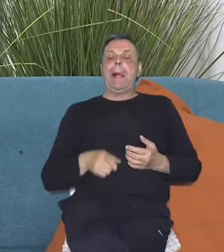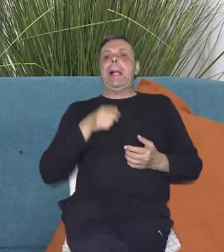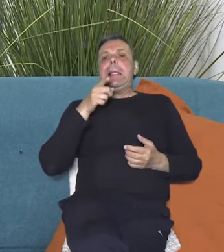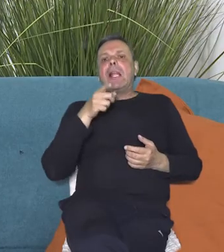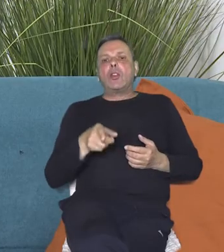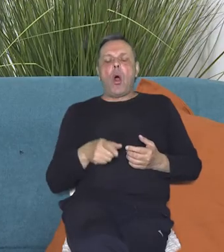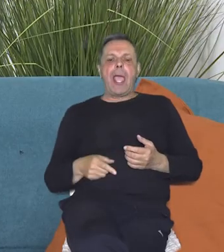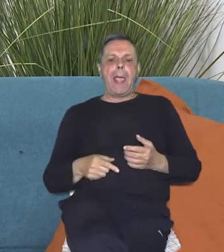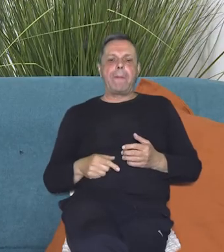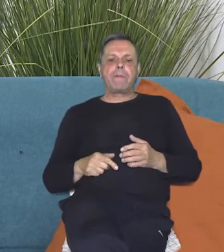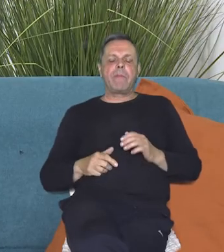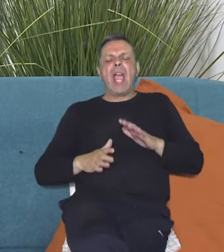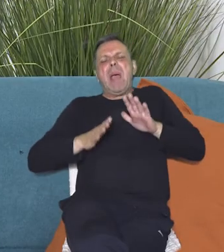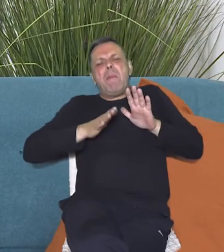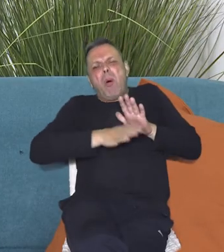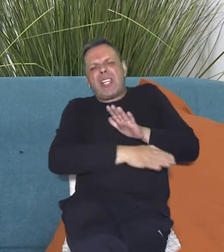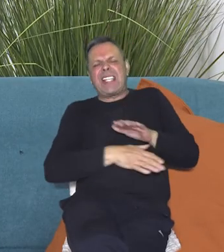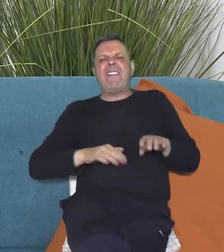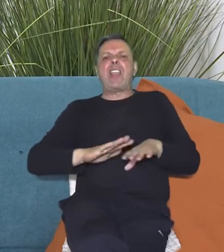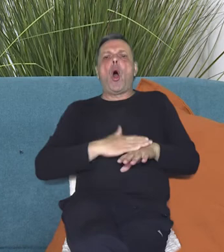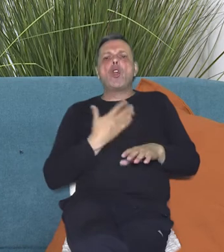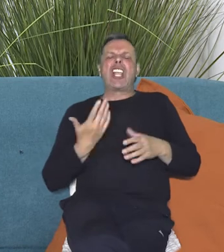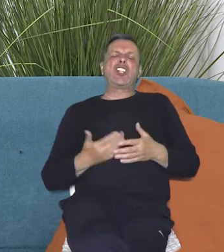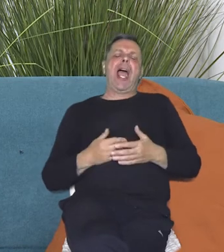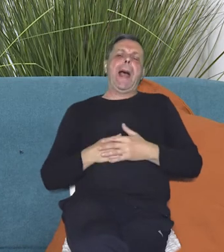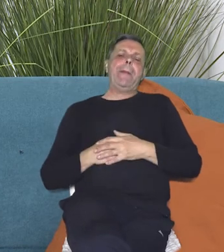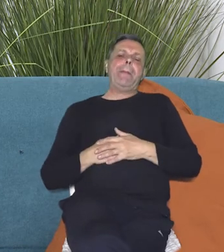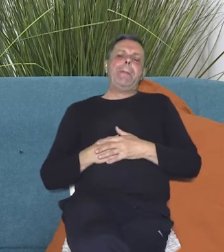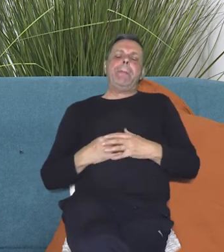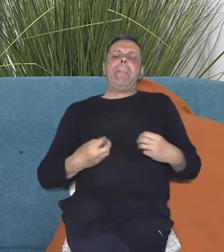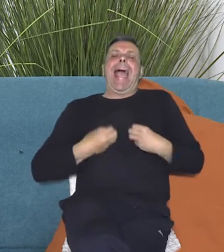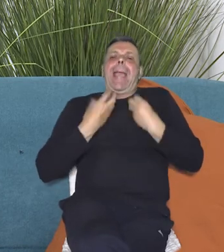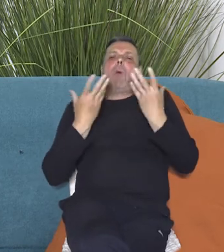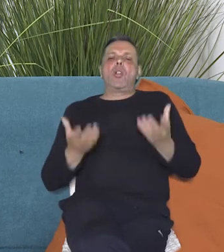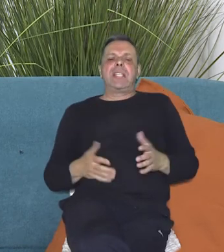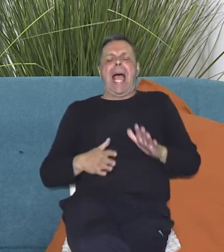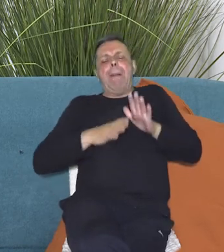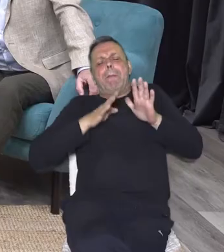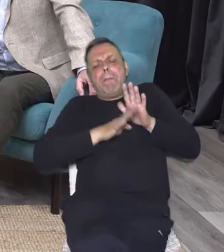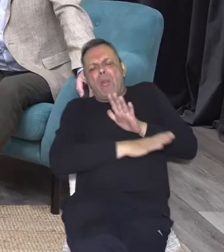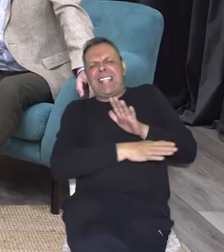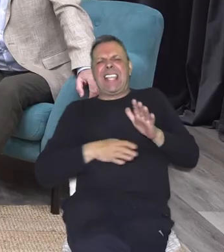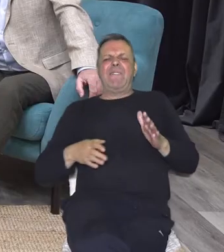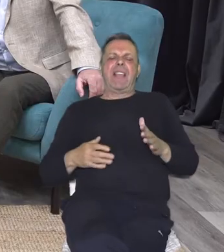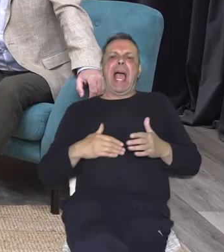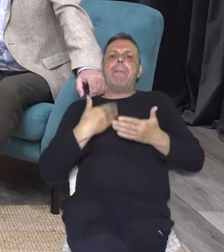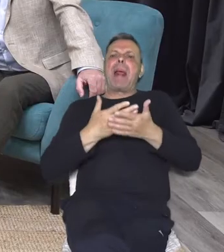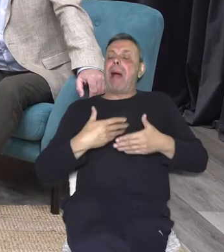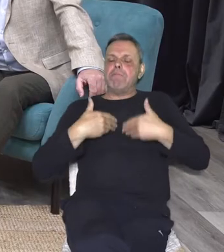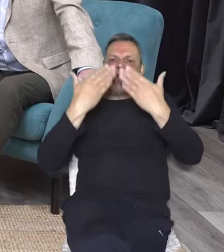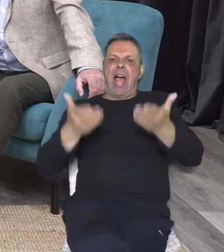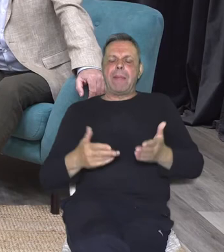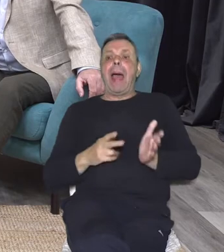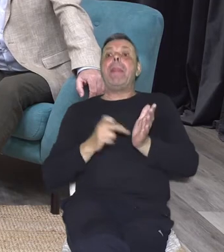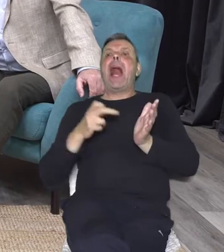to je to apsolutno potiskivanje bilo kakvih osjećaja, potiskivanje emocija, potiskivanja emocija